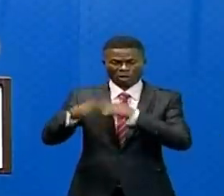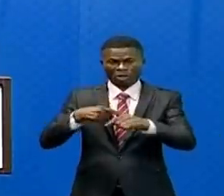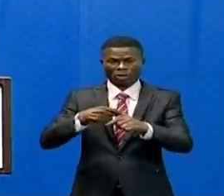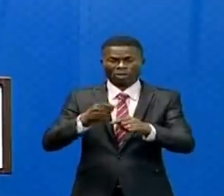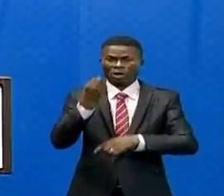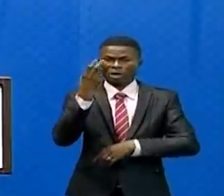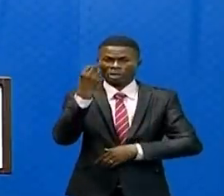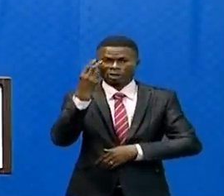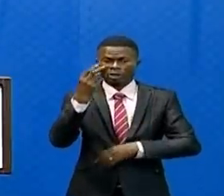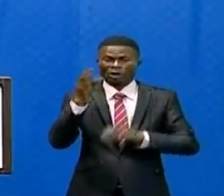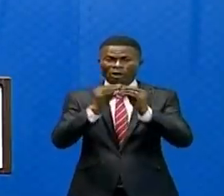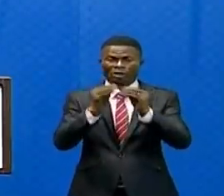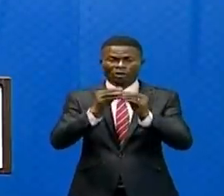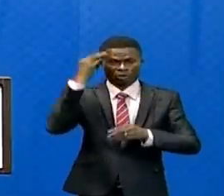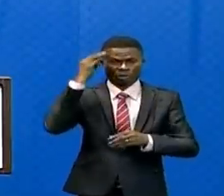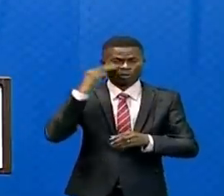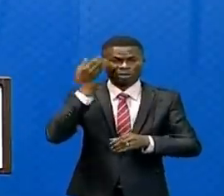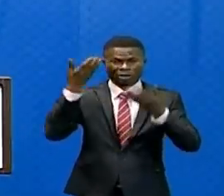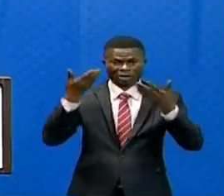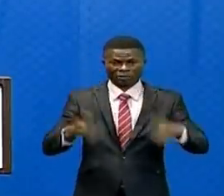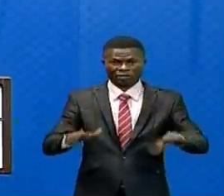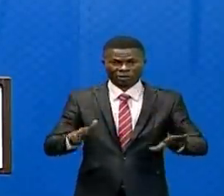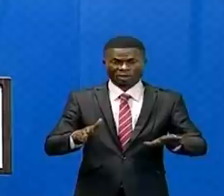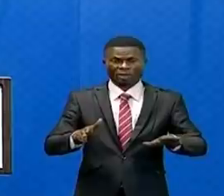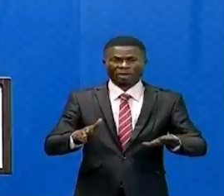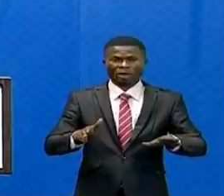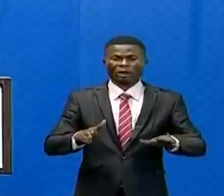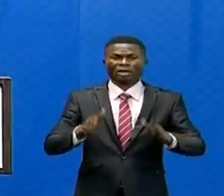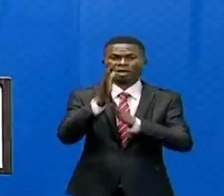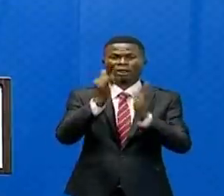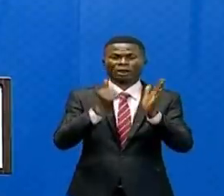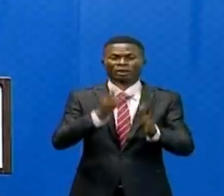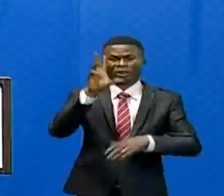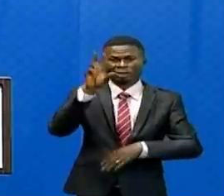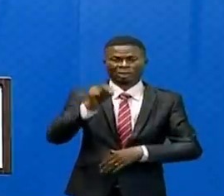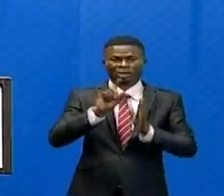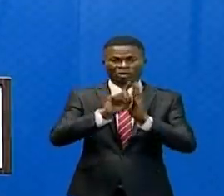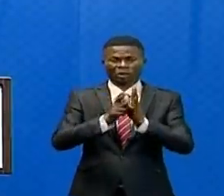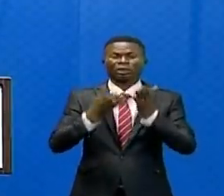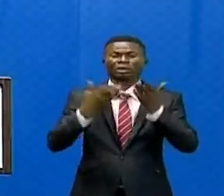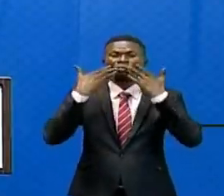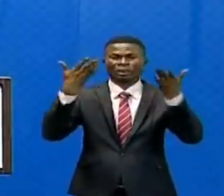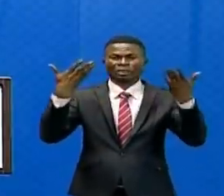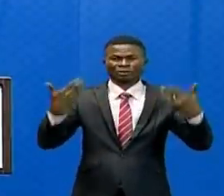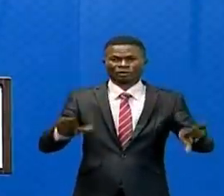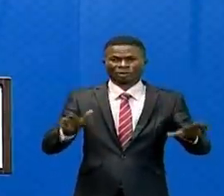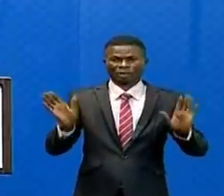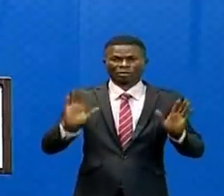12h, la réunion du Conseil des ministres a pris fin à 16h30. Je vous remercie.